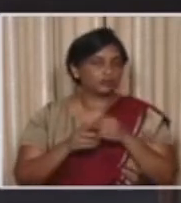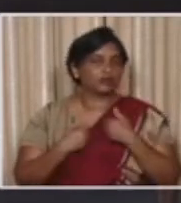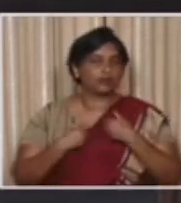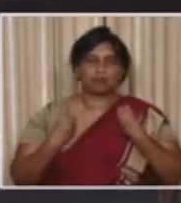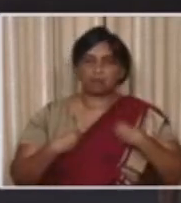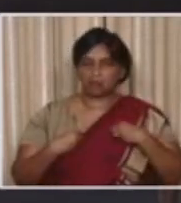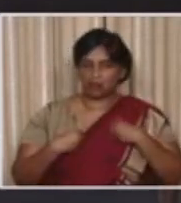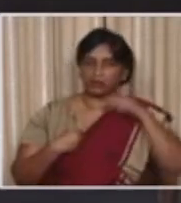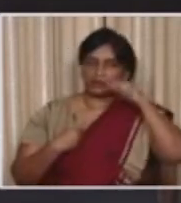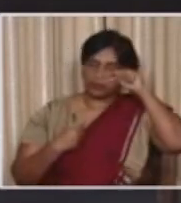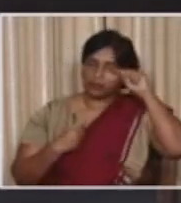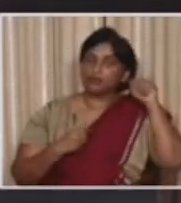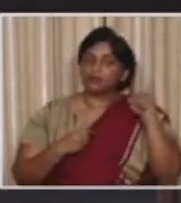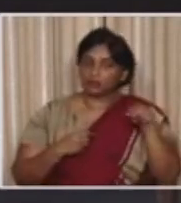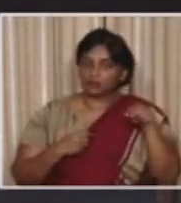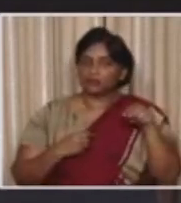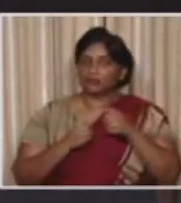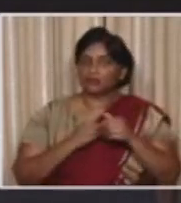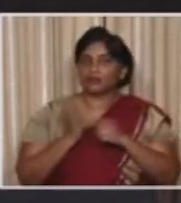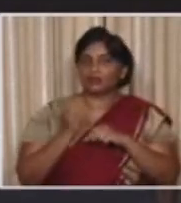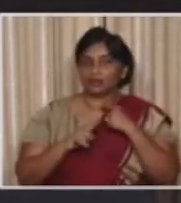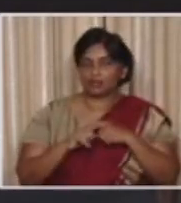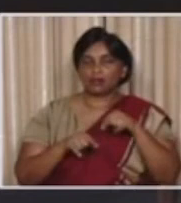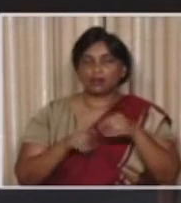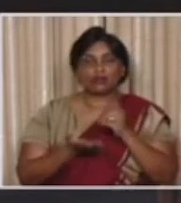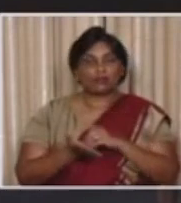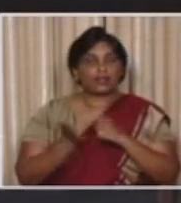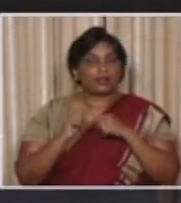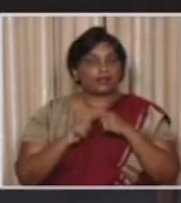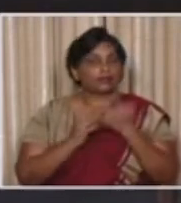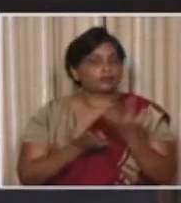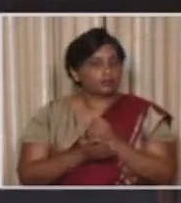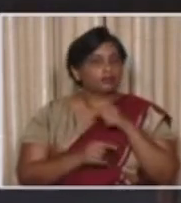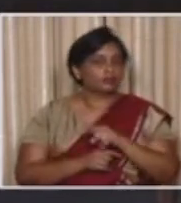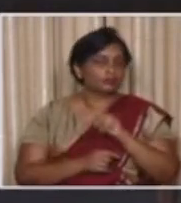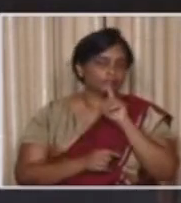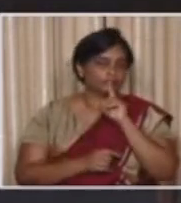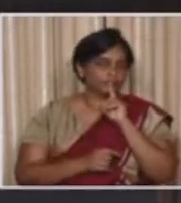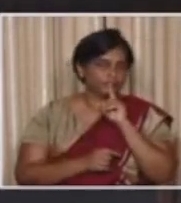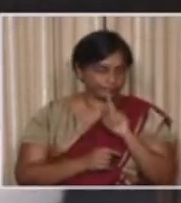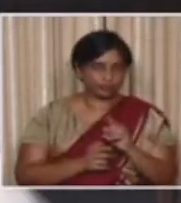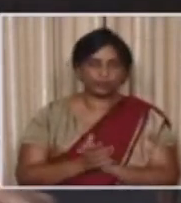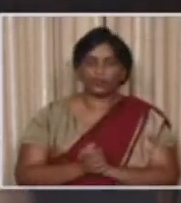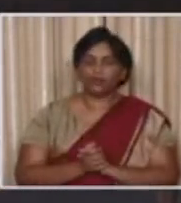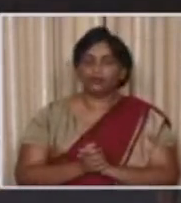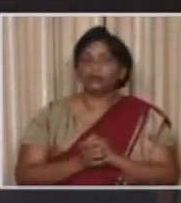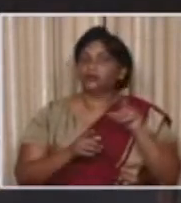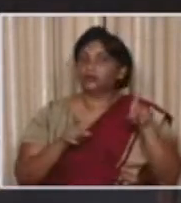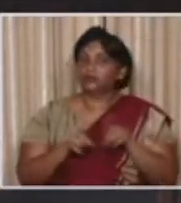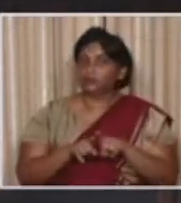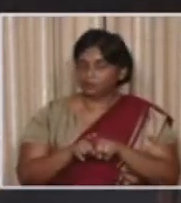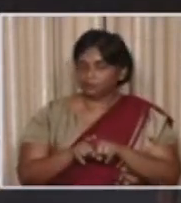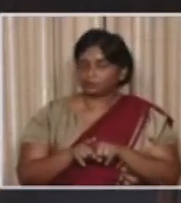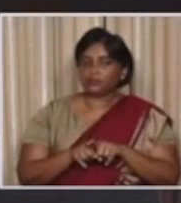පාඩු වෙනවා මේ මේ මේ මේවයි බදු. ඒ නිසා තව බදු ගහන්න කියන එක තමයි මෙතනින් ඇත්තටම කියන්නේ. ඒ වගේම